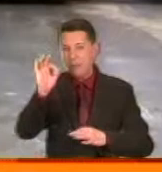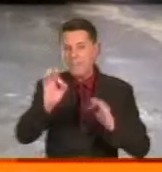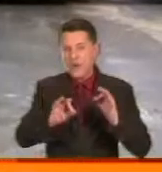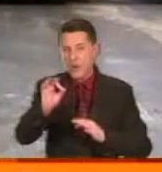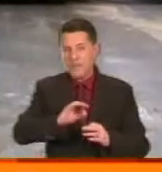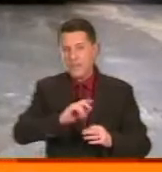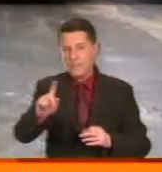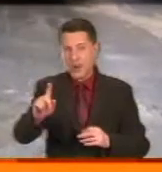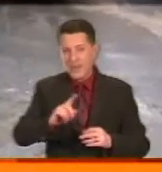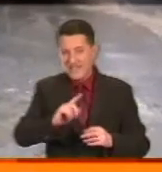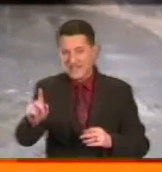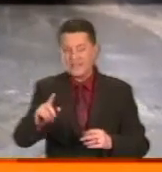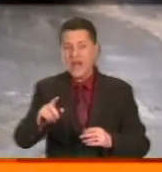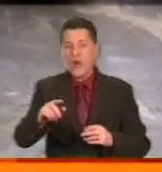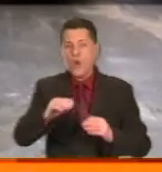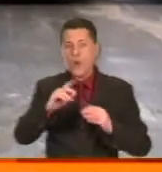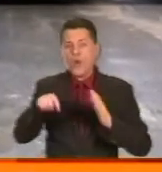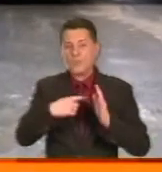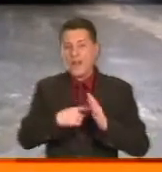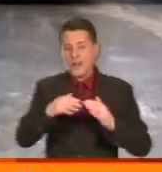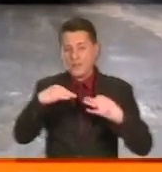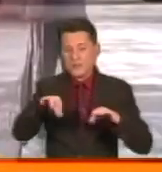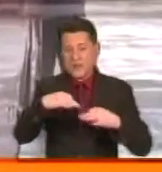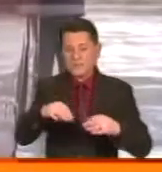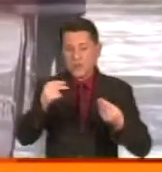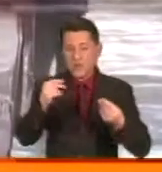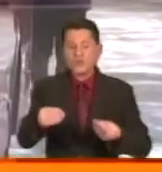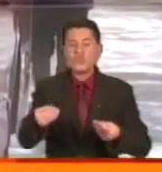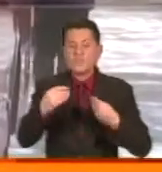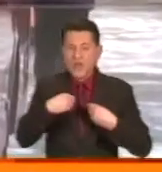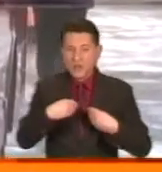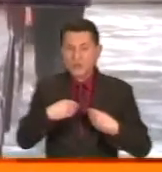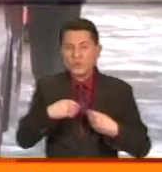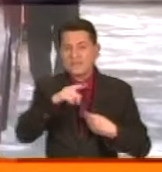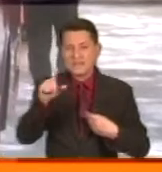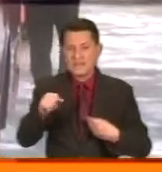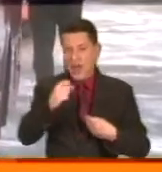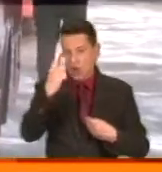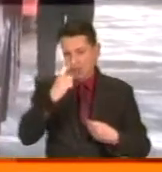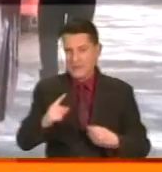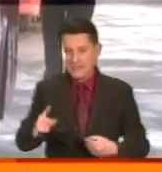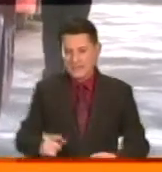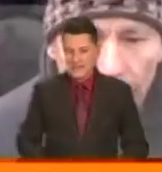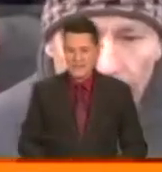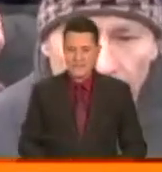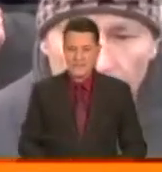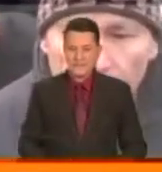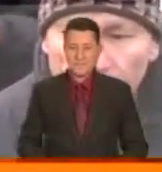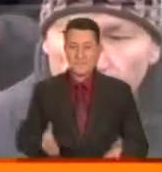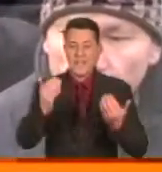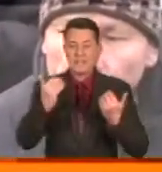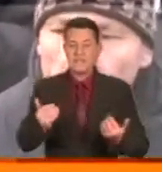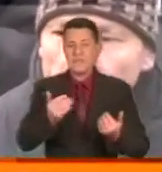комунальному транспорті. Посадовці переконують обурених людей, гроші дадуть, принаймні, за один місяць. Сьогодні